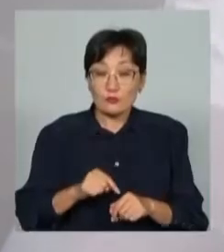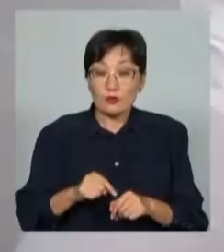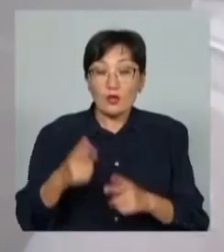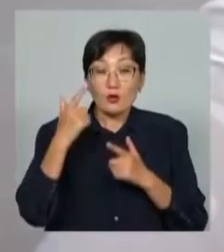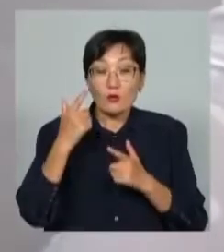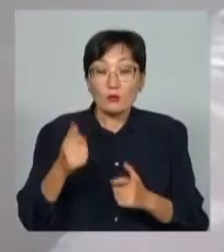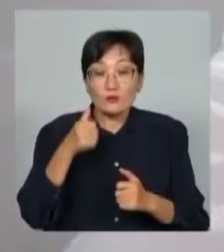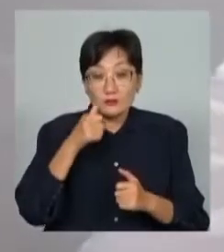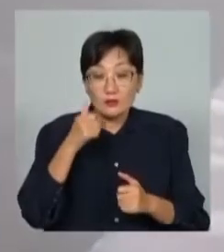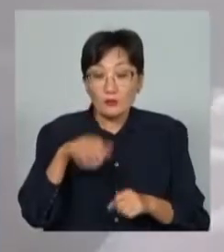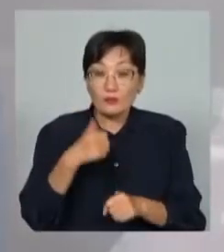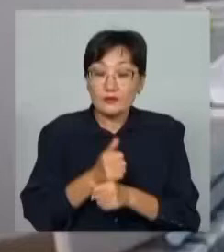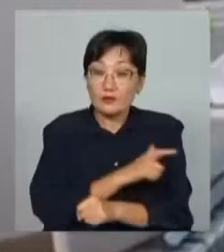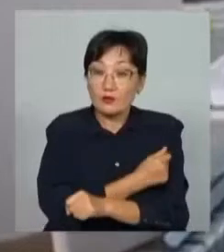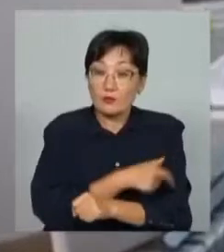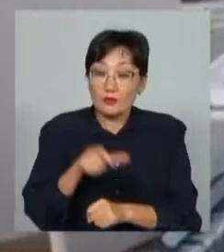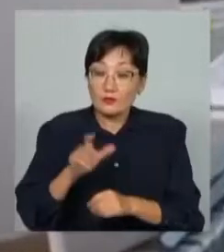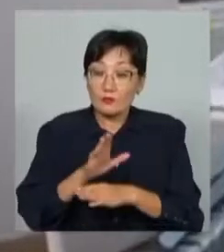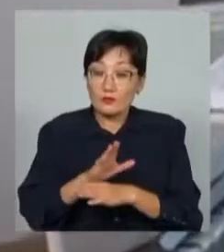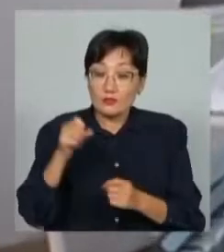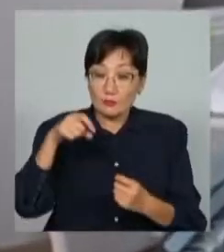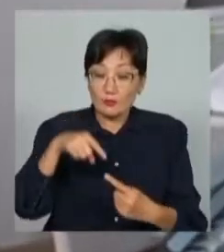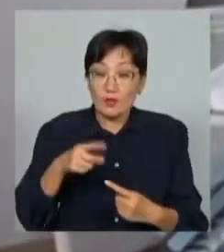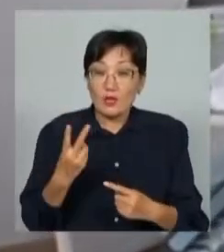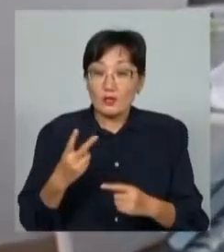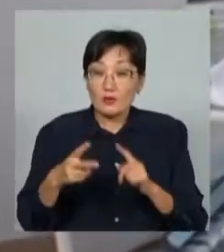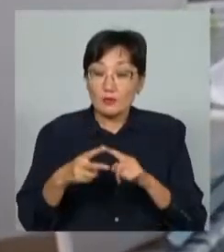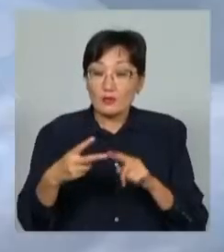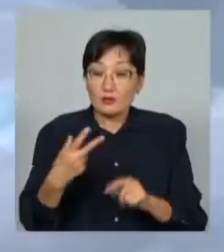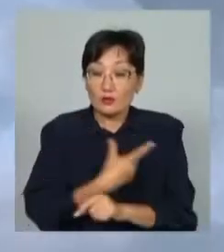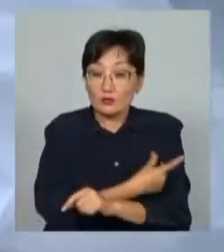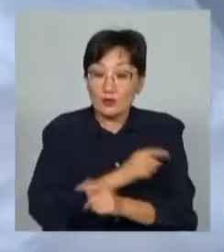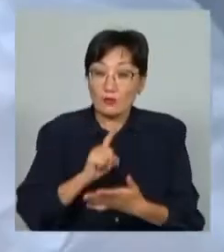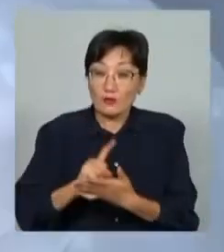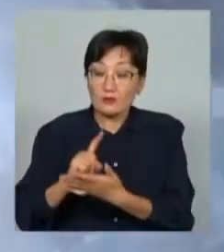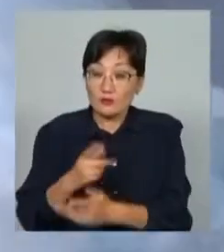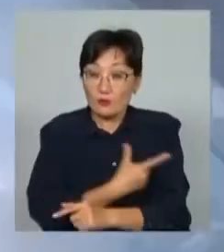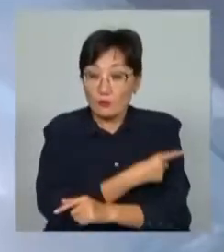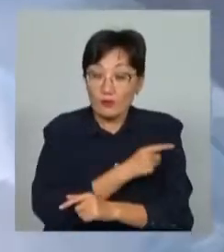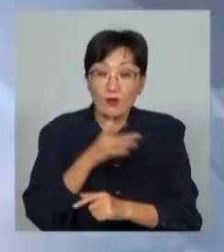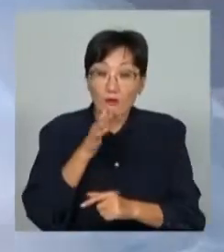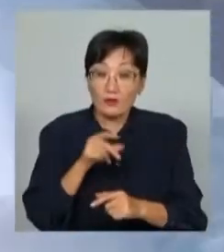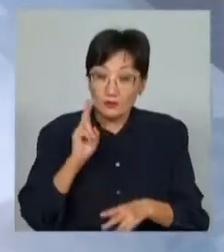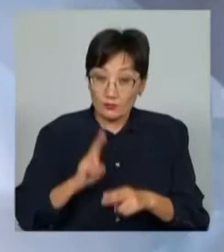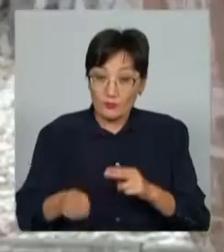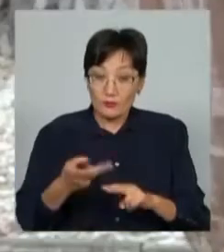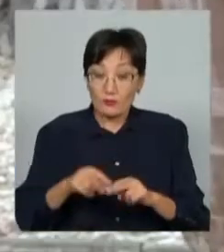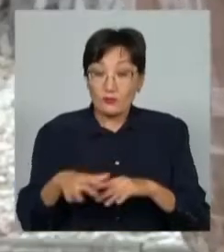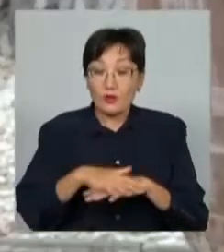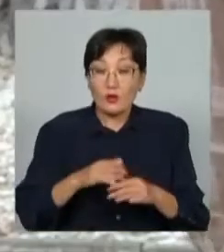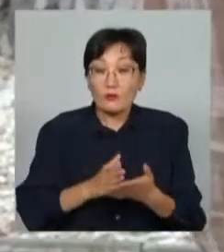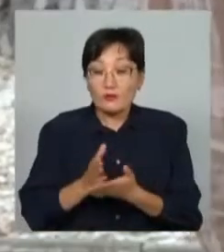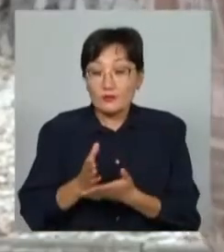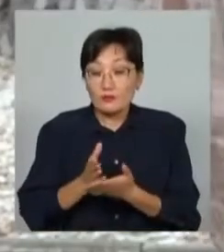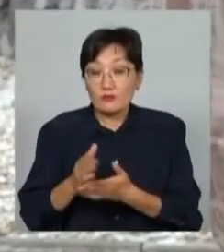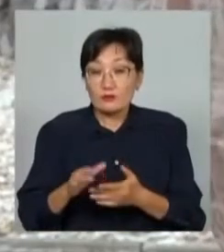Еске салсам, ертең бас санитарлық дәрігердің қаулысына сәйкес екі компонентті міндетті вакциналау мерзімі аяқталады. Осы ретте қоғам